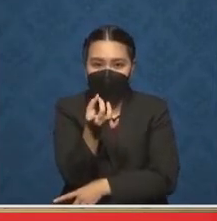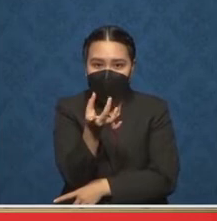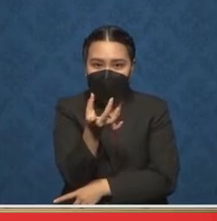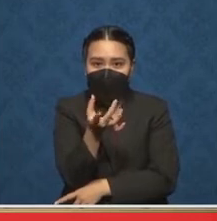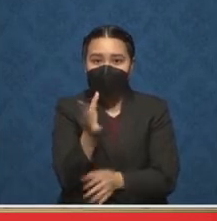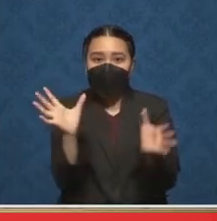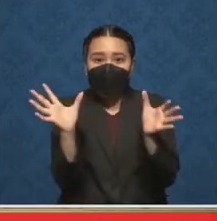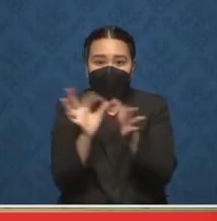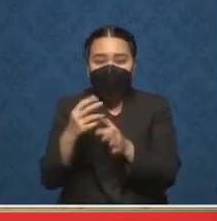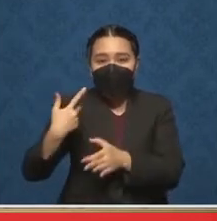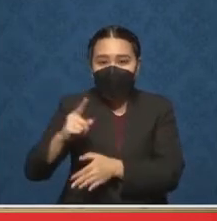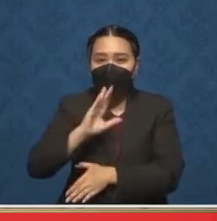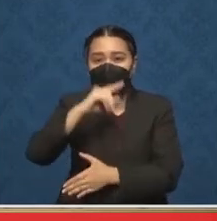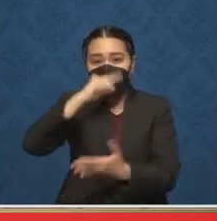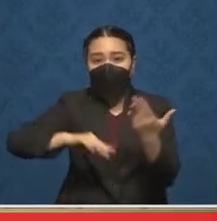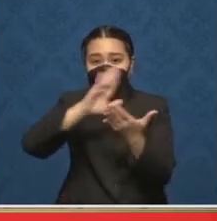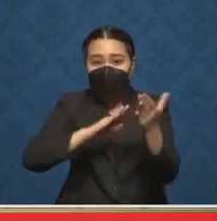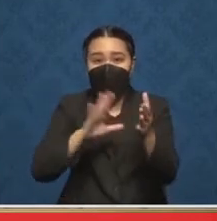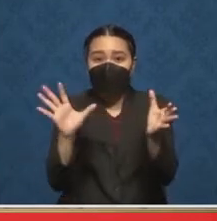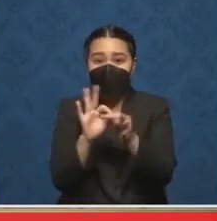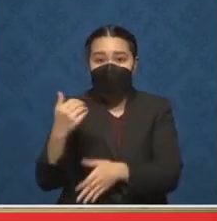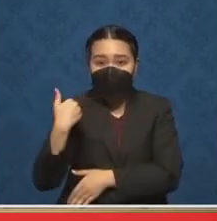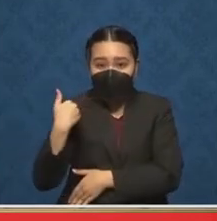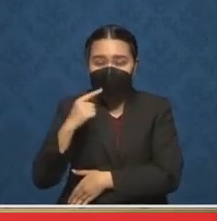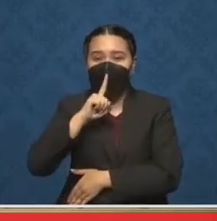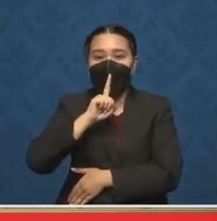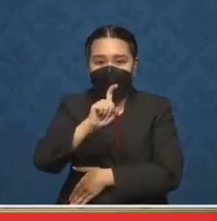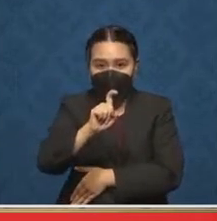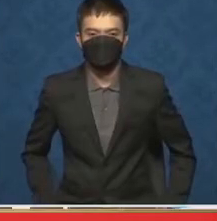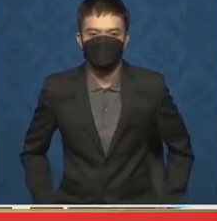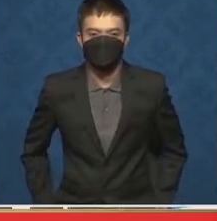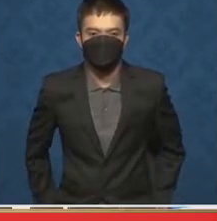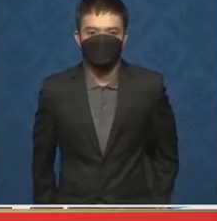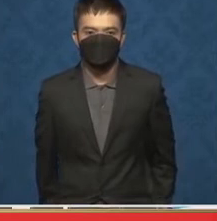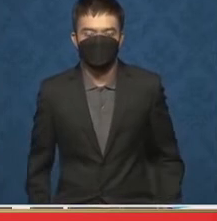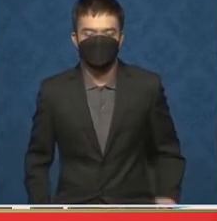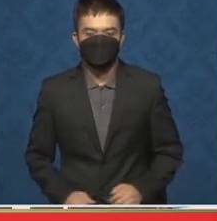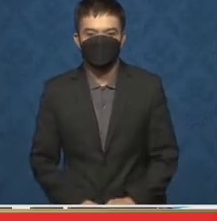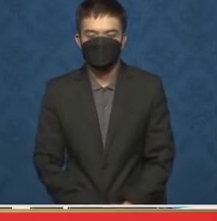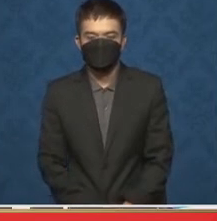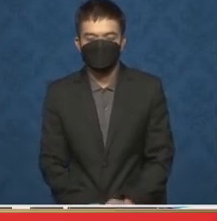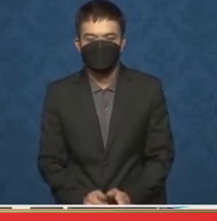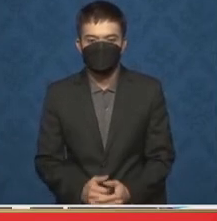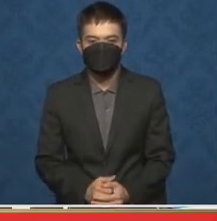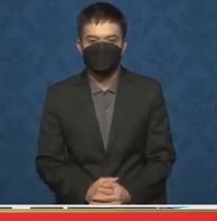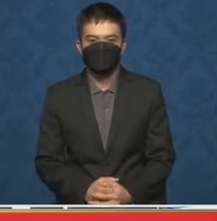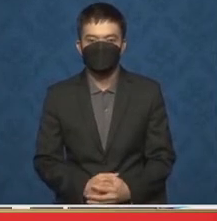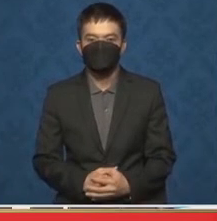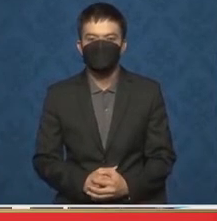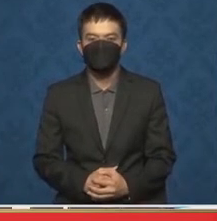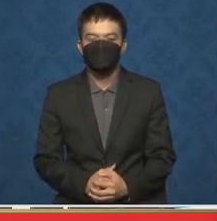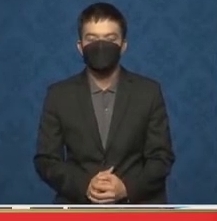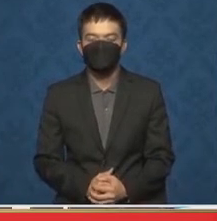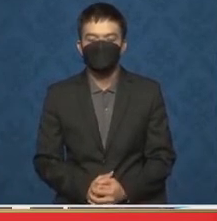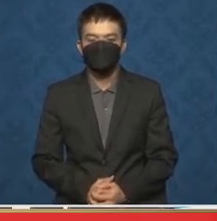มัสอดของกผลประโนของปะทศหอไหมอัี้คอคำถามทอยจะามคถแรกครับ butistท่าน